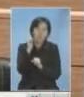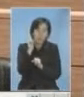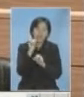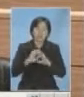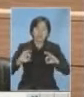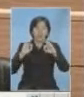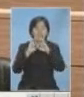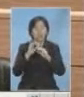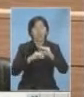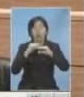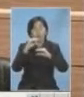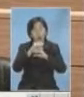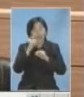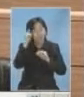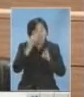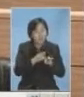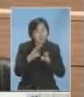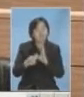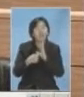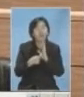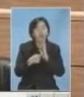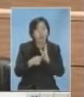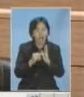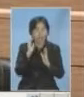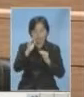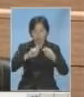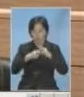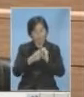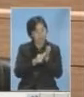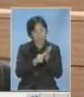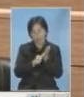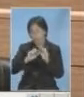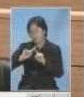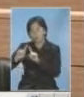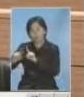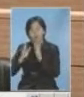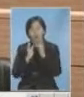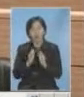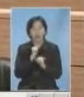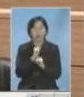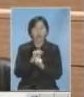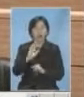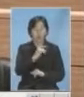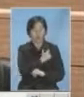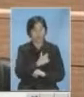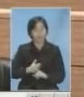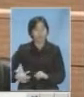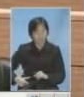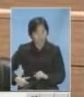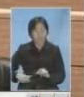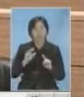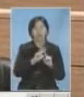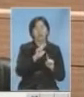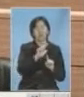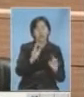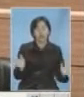าคือมุ่งเน้นจัดทำโครงการหรือแนวทางที่เป็นตัวอย่างในการแก้ไขปัญหาด้านต่างๆให้กับข้าราชบริพารในพระองค์3ครับส่งเสริม